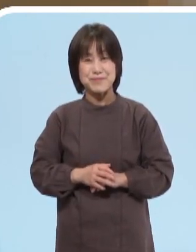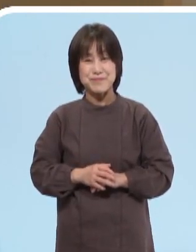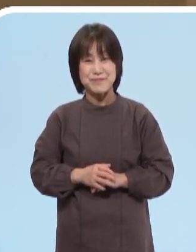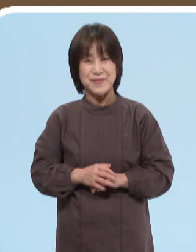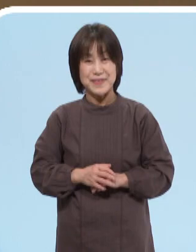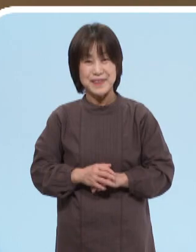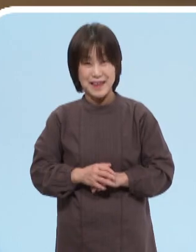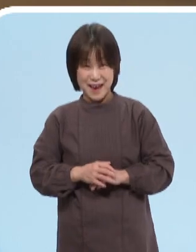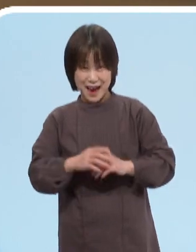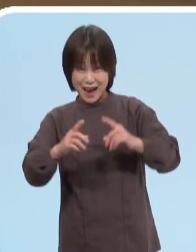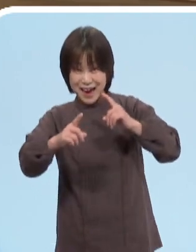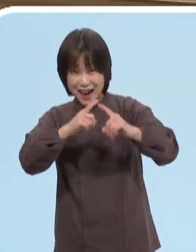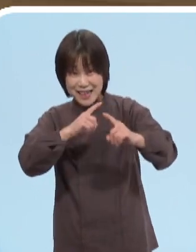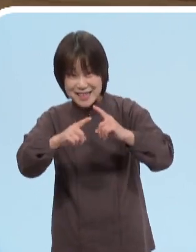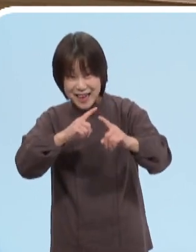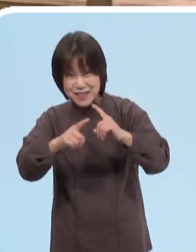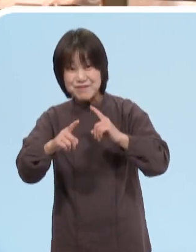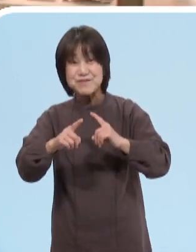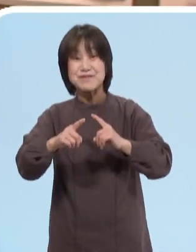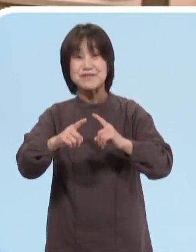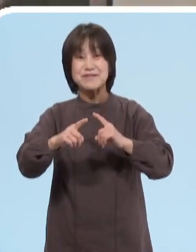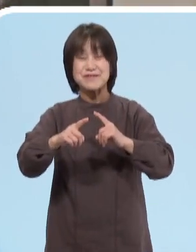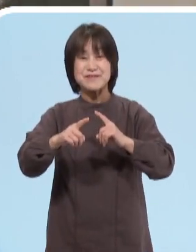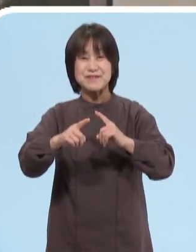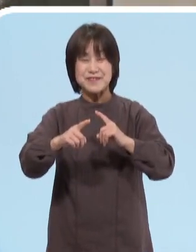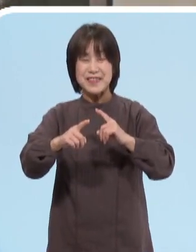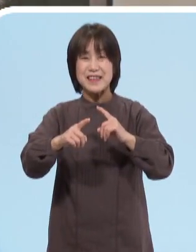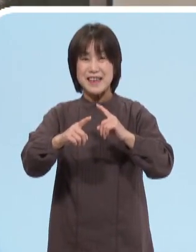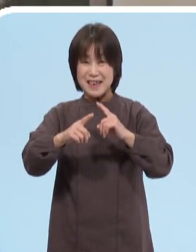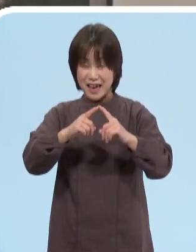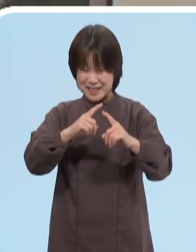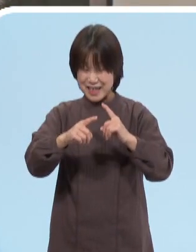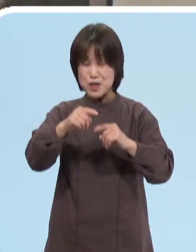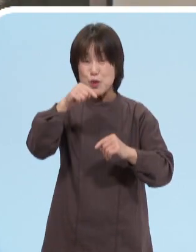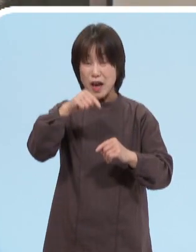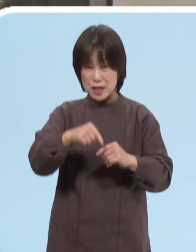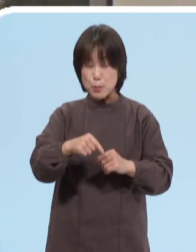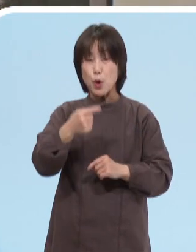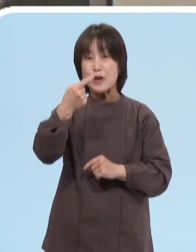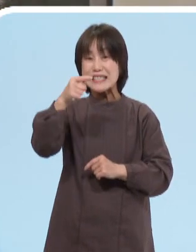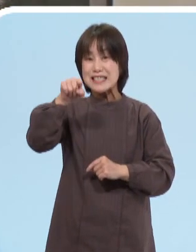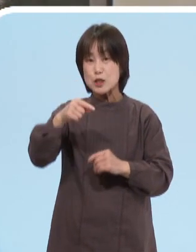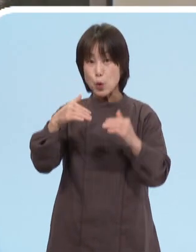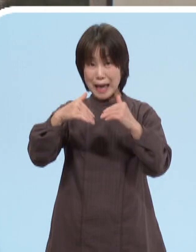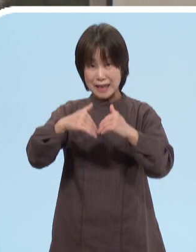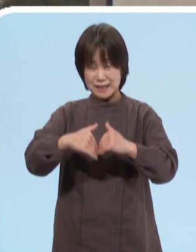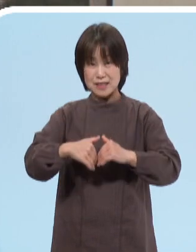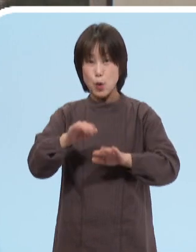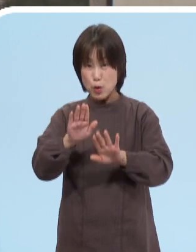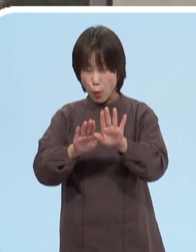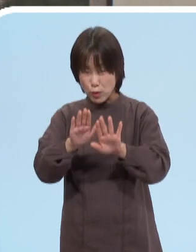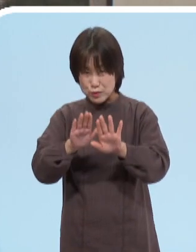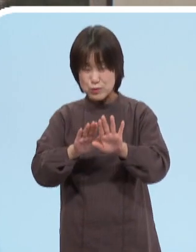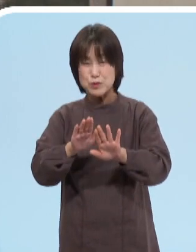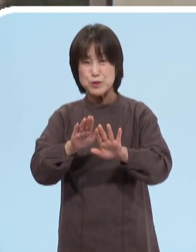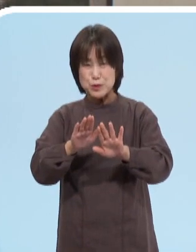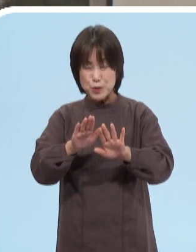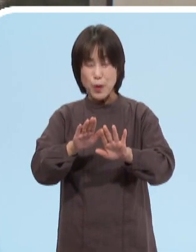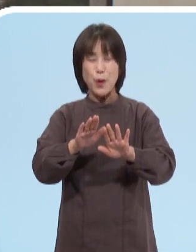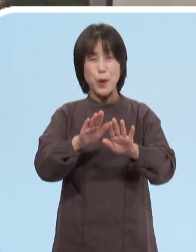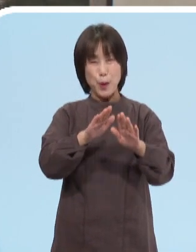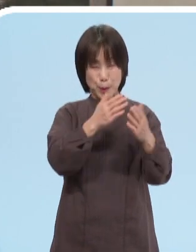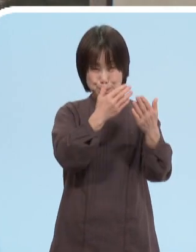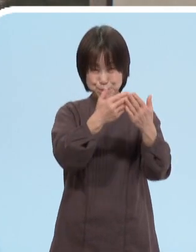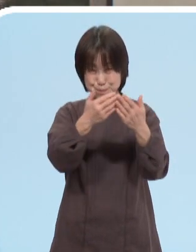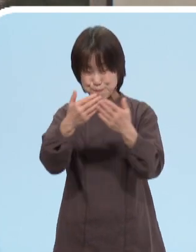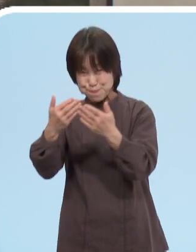はい、あ、源平の合戦やん。 源平合戦の中でも一ノ谷の合戦を、は